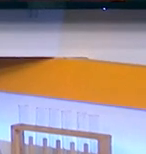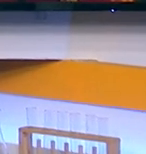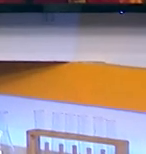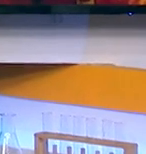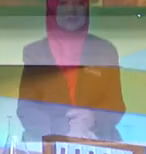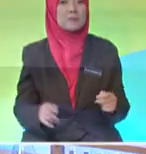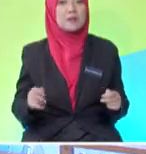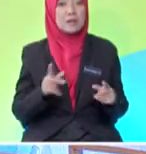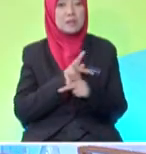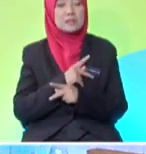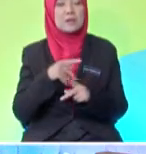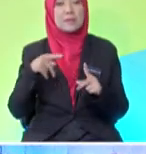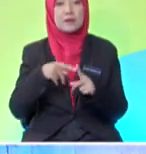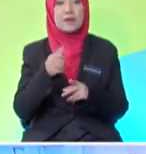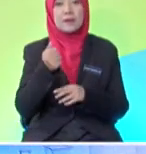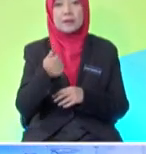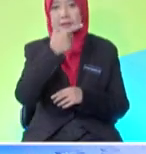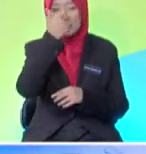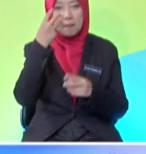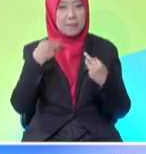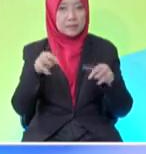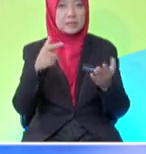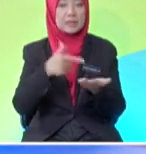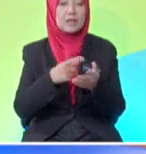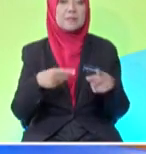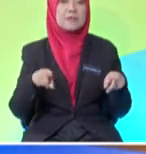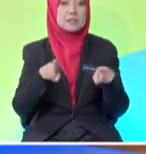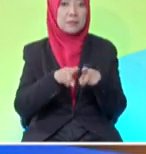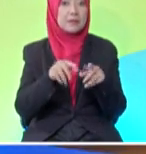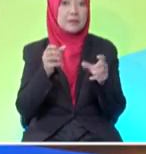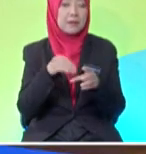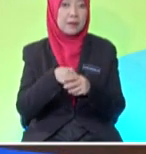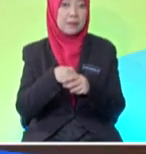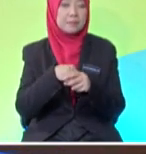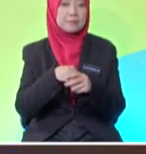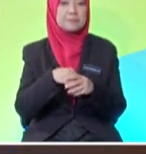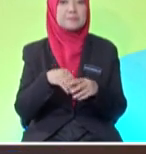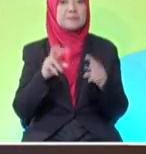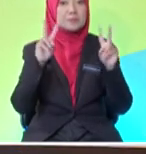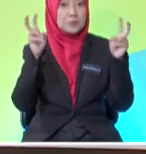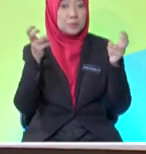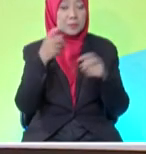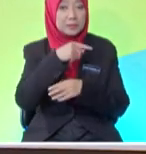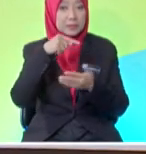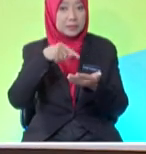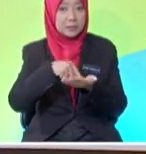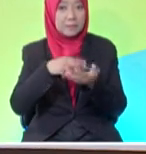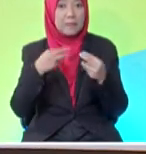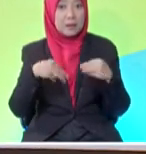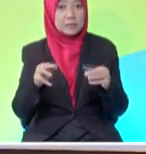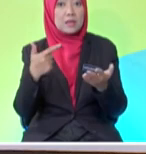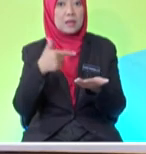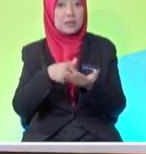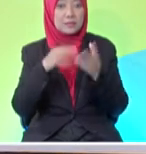terima kasih kepada anda yang masih lagi sedih bersama dengan saya dalam sukses svm 2022 masih lagi bersama dengan